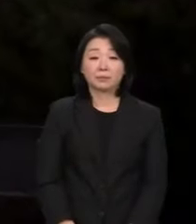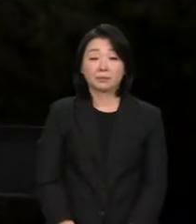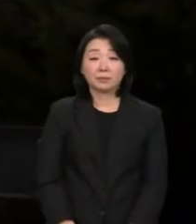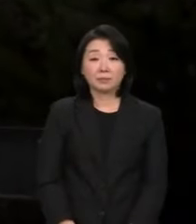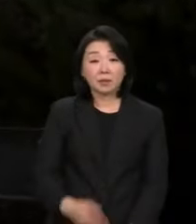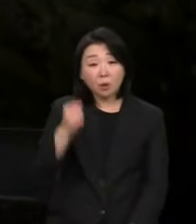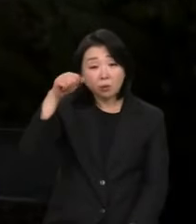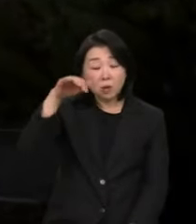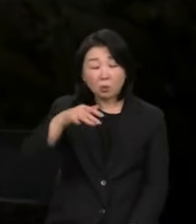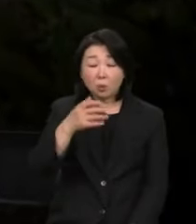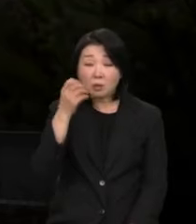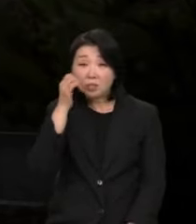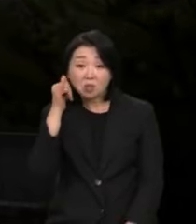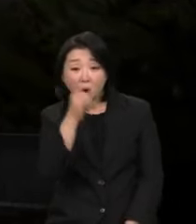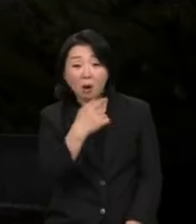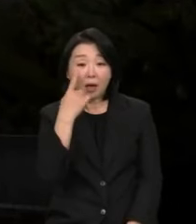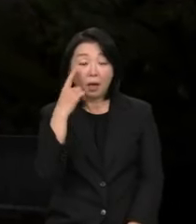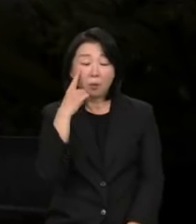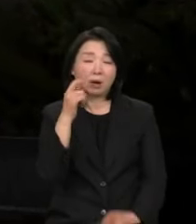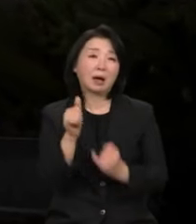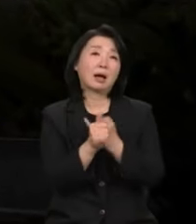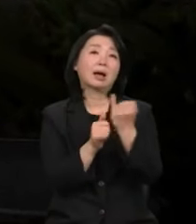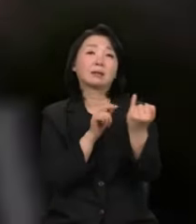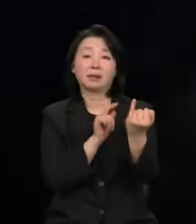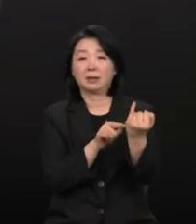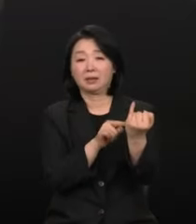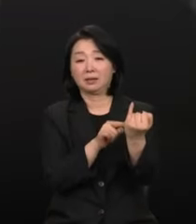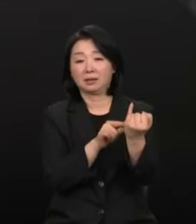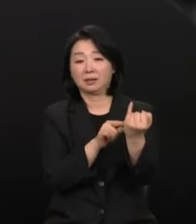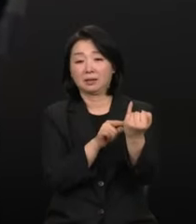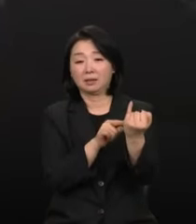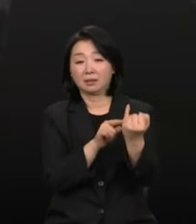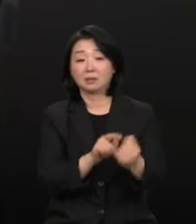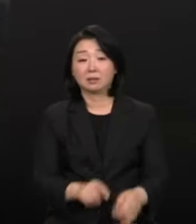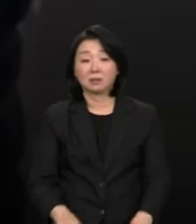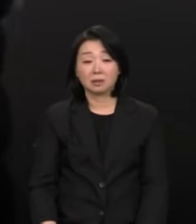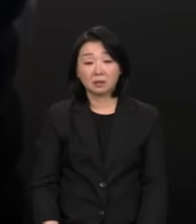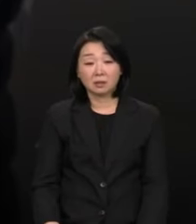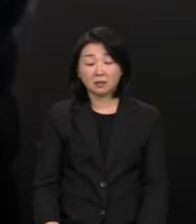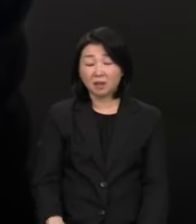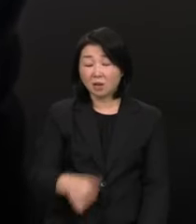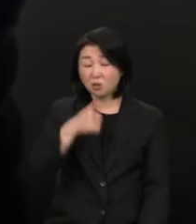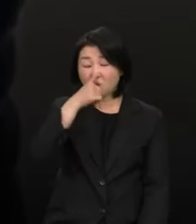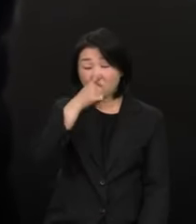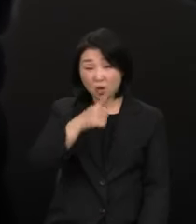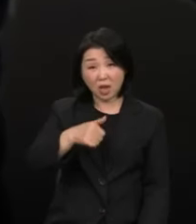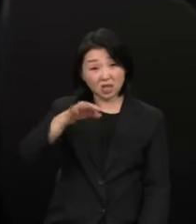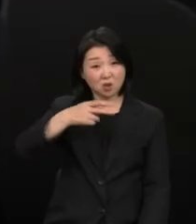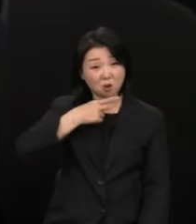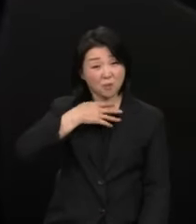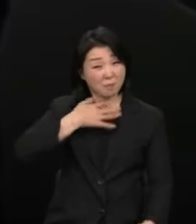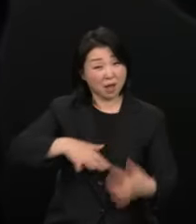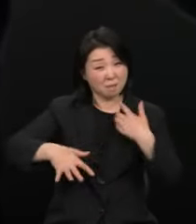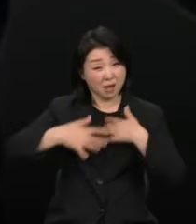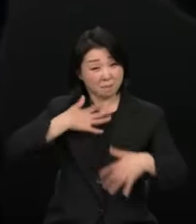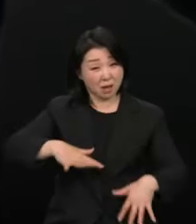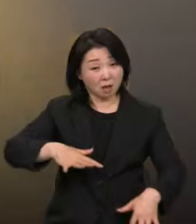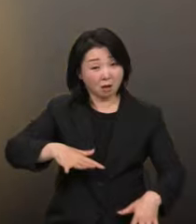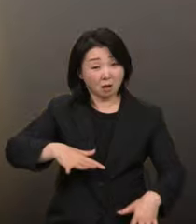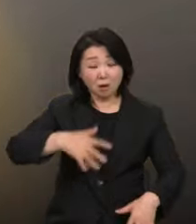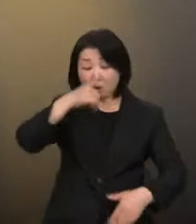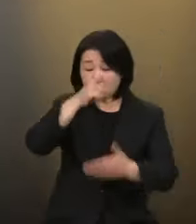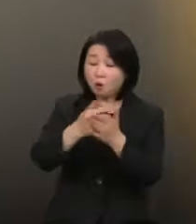무인텔 번호로 전화해 보니 가해자 아내였습니다. 계속 혐의를 부인하시는 거예요? 아니, 부인하는 게 아니라 무죄인데 뭘